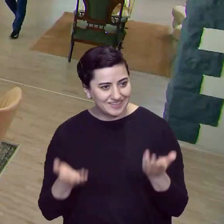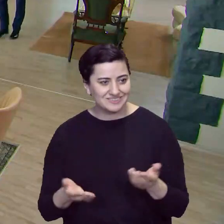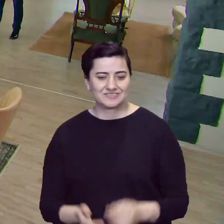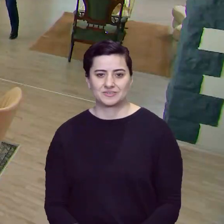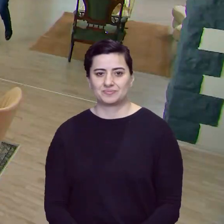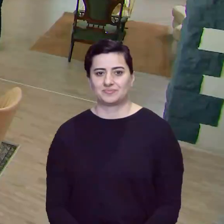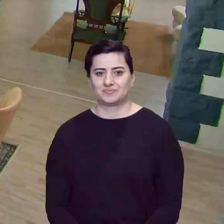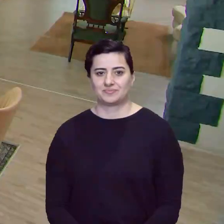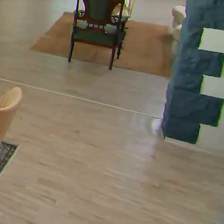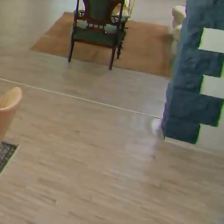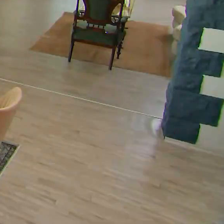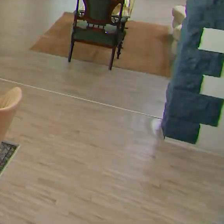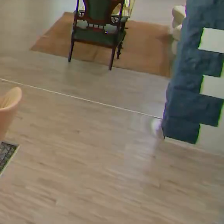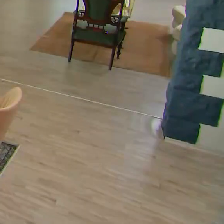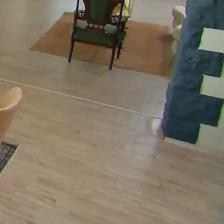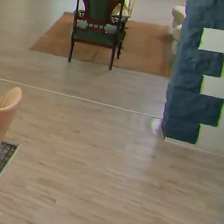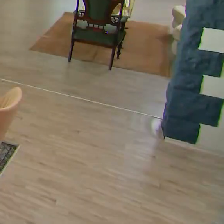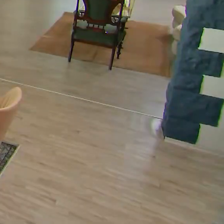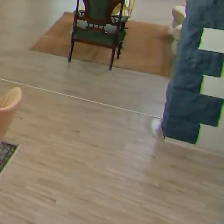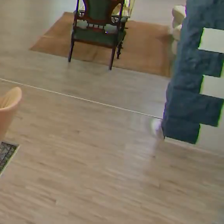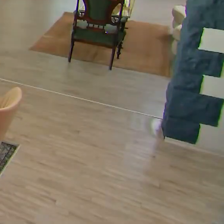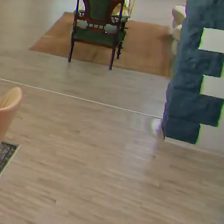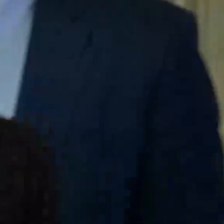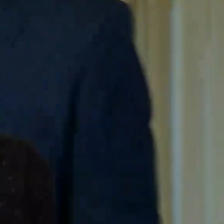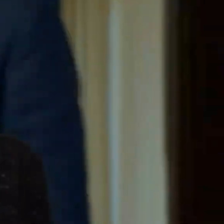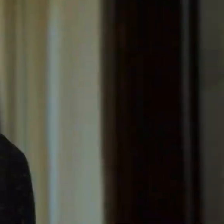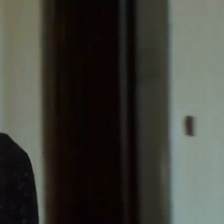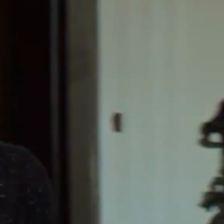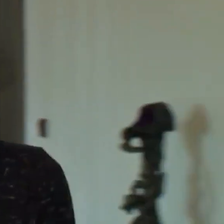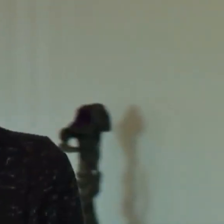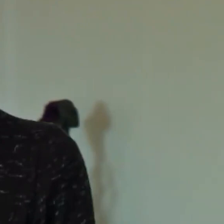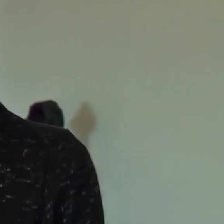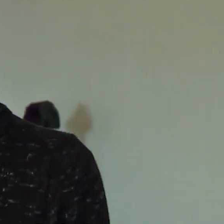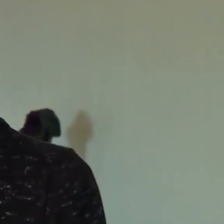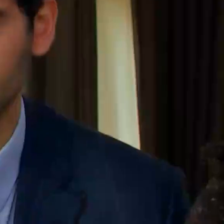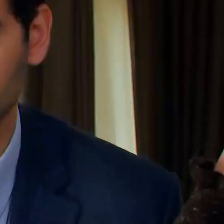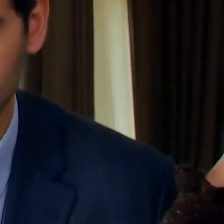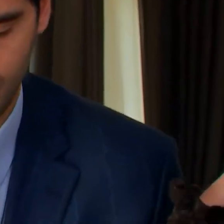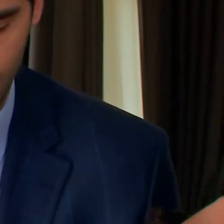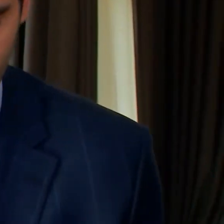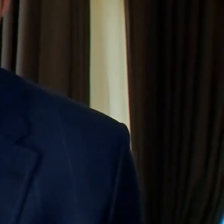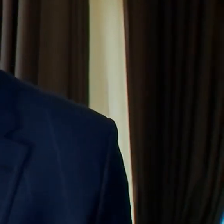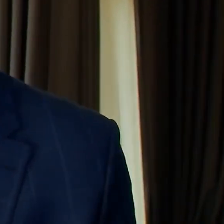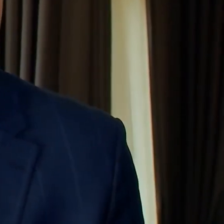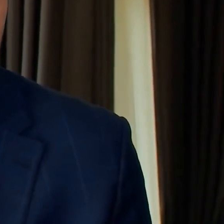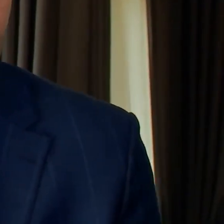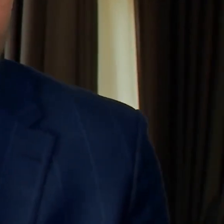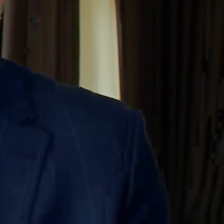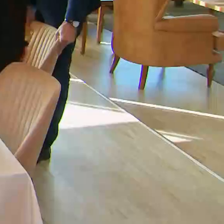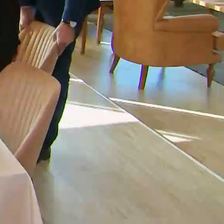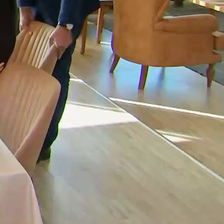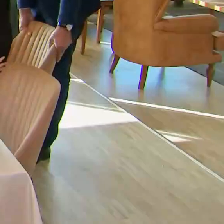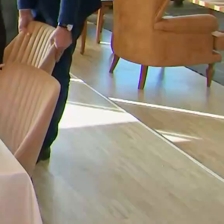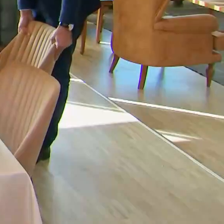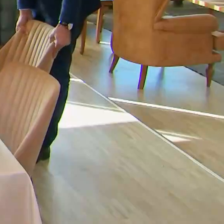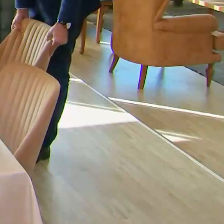Günaydın. Günaydın. Zehra kolyesini siyah elbisesinin üzerine çıkarmış. Ömer sandalyesini çekti. Ayşe ile